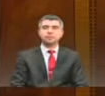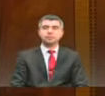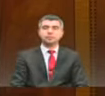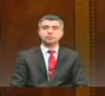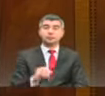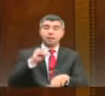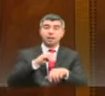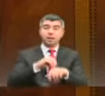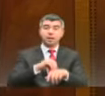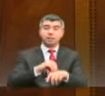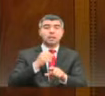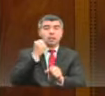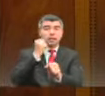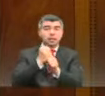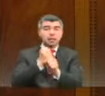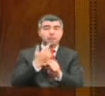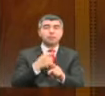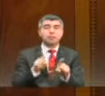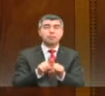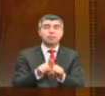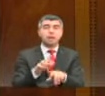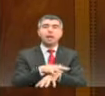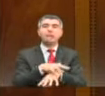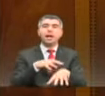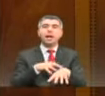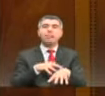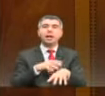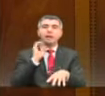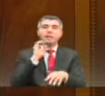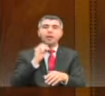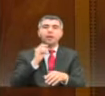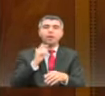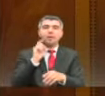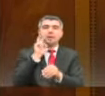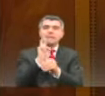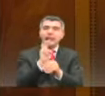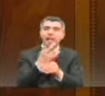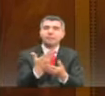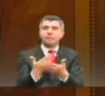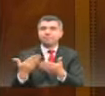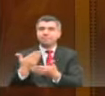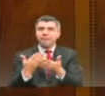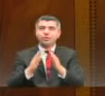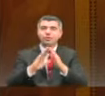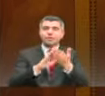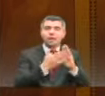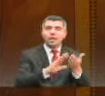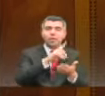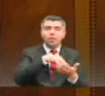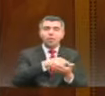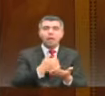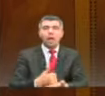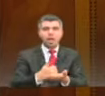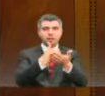وسنقوم أيضاً بمواصلة دعم المبادرة الوطنية للتنمية البشرية وتقويتها. وسنقوم أيضا بتحسين